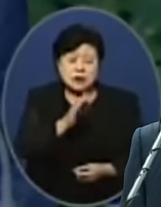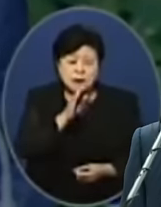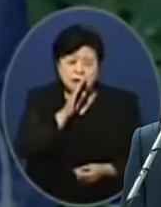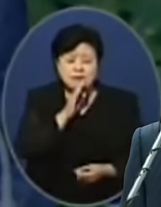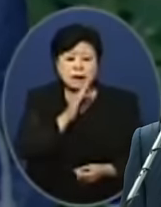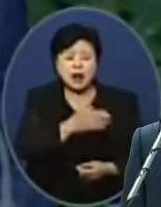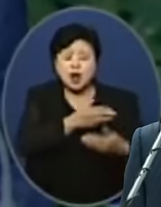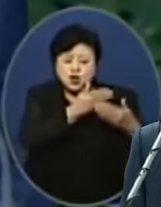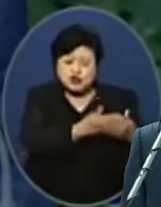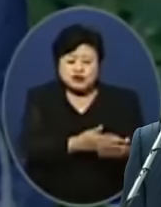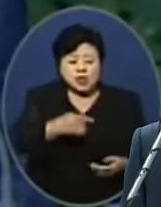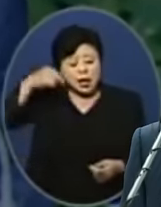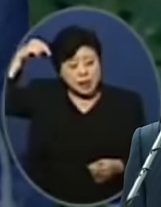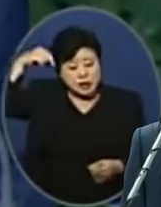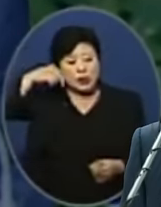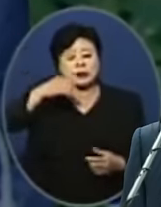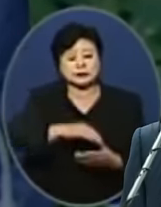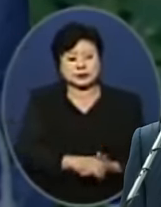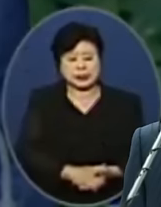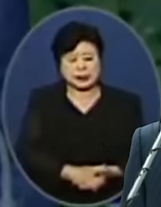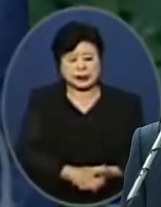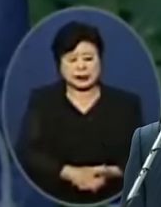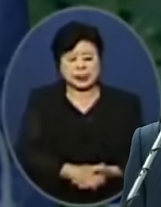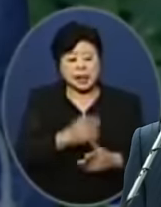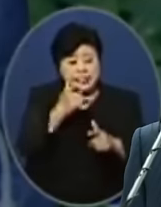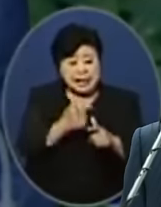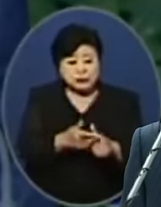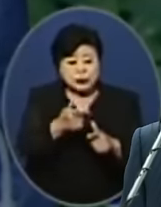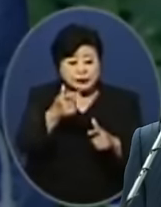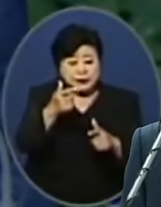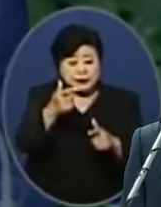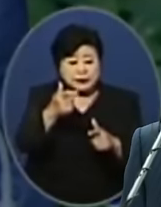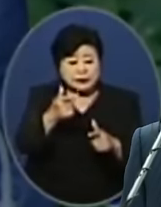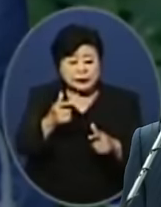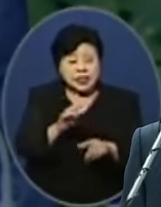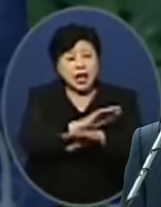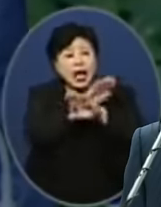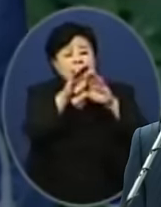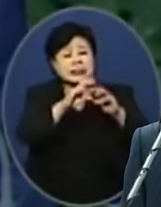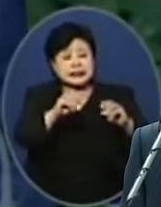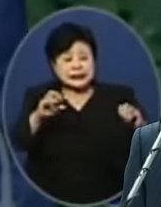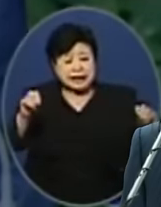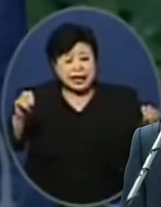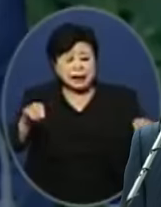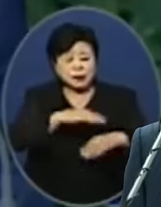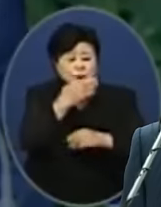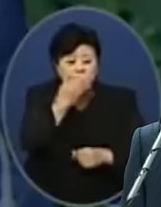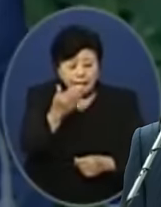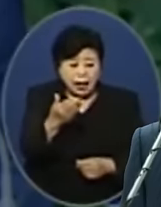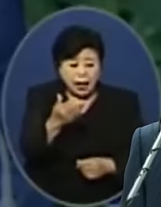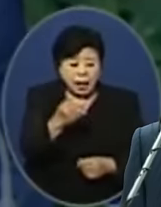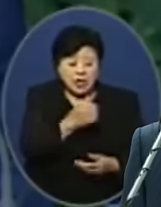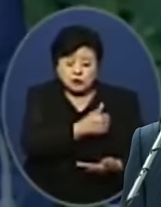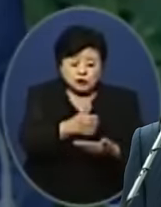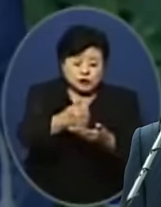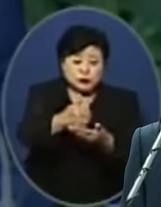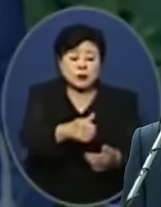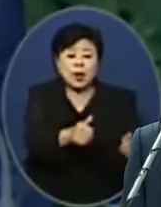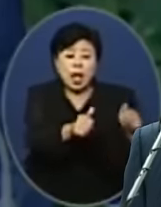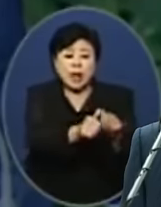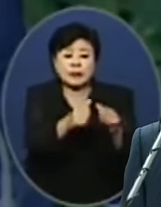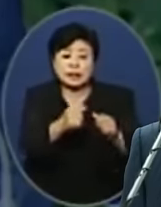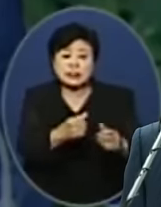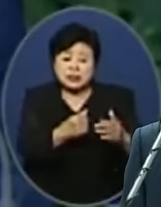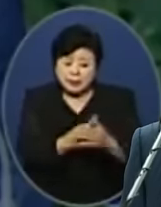굉장히 귀중하게 느끼시는 것입니다. 그리고 예수님이 하늘과 땅에 능치 못하심이 없으니 그 주님이 여러분과 같이